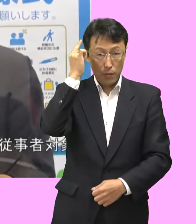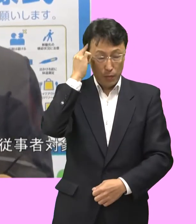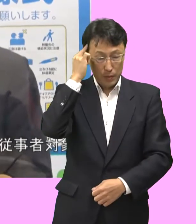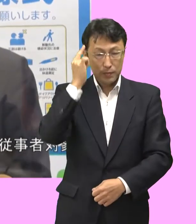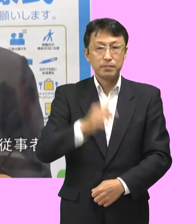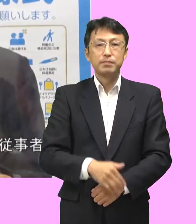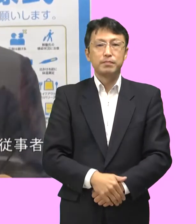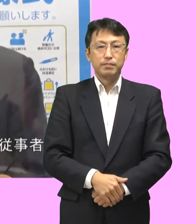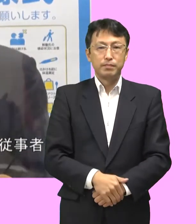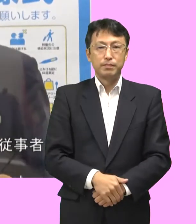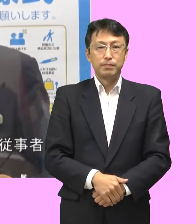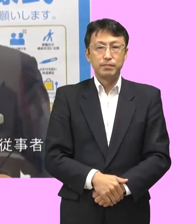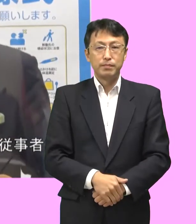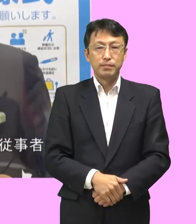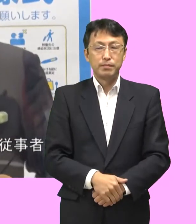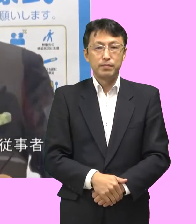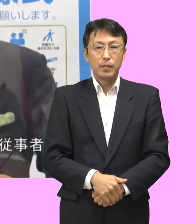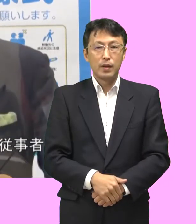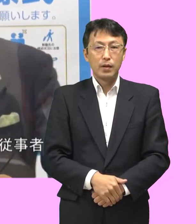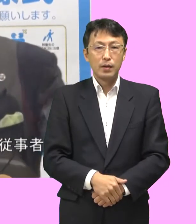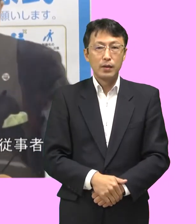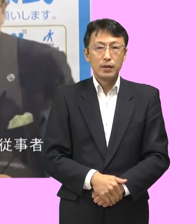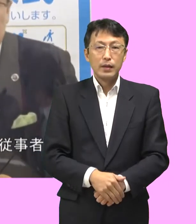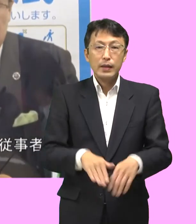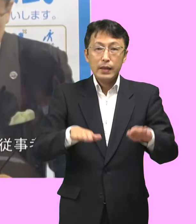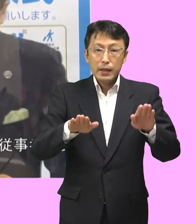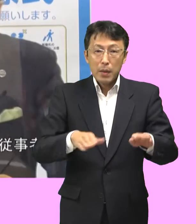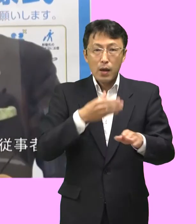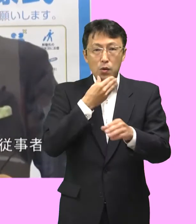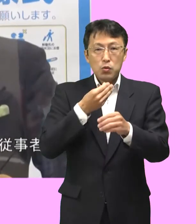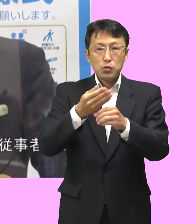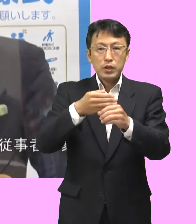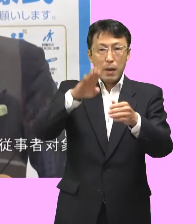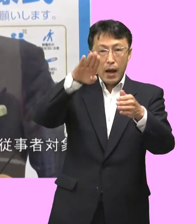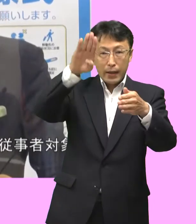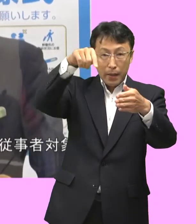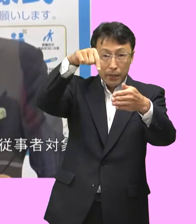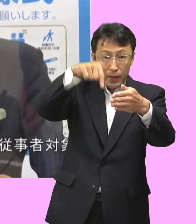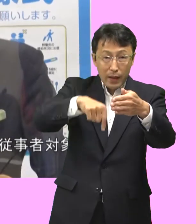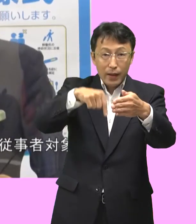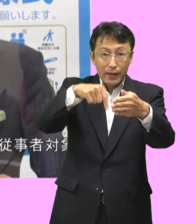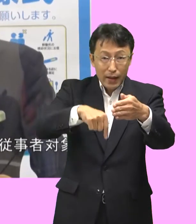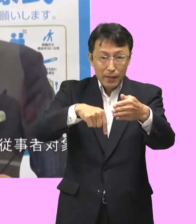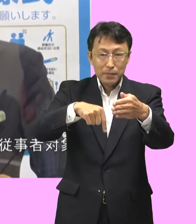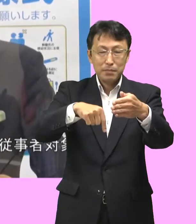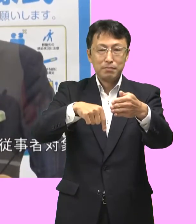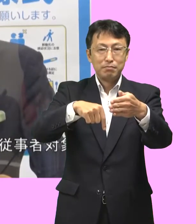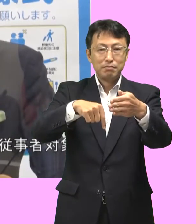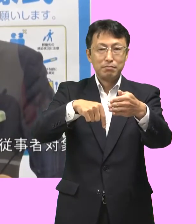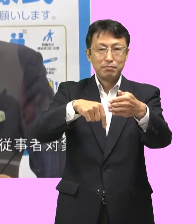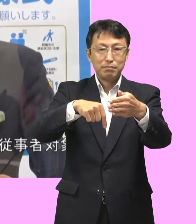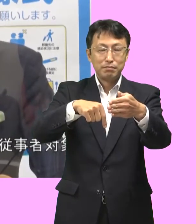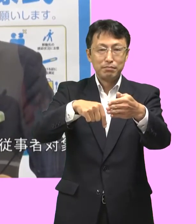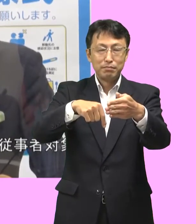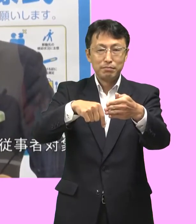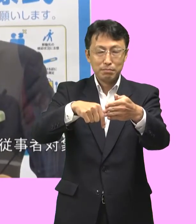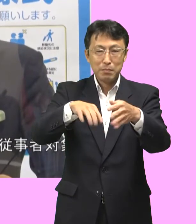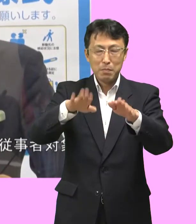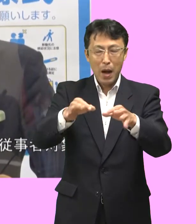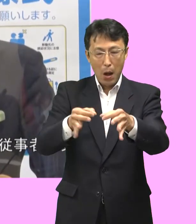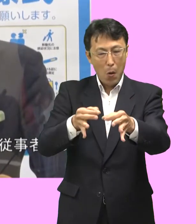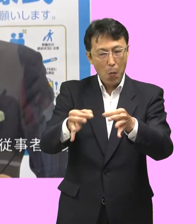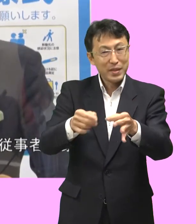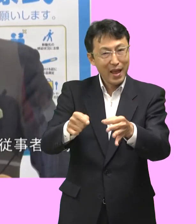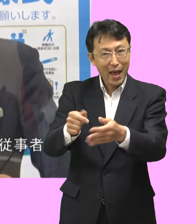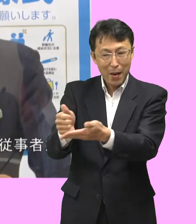というものであります。で、やはり県内の方ではかなり、接客を伴う飲食